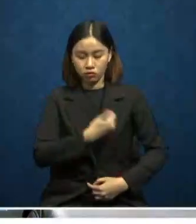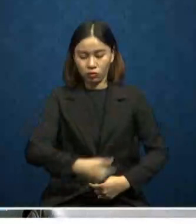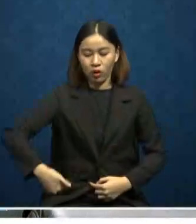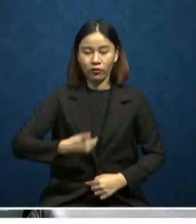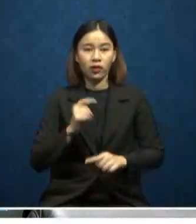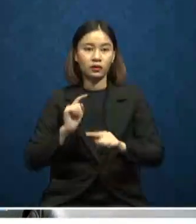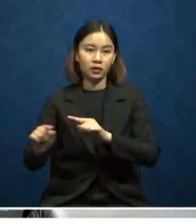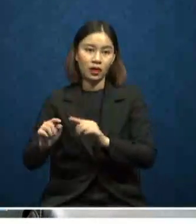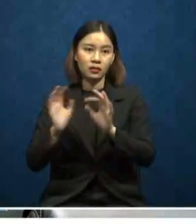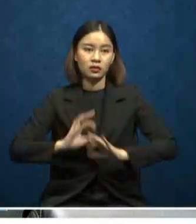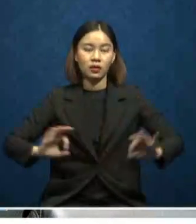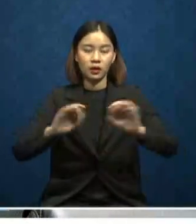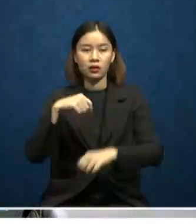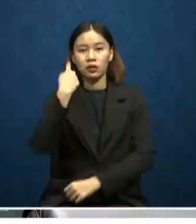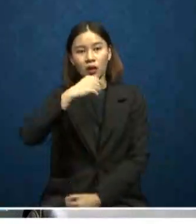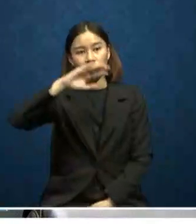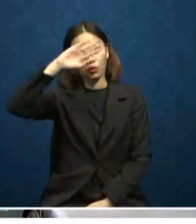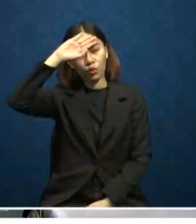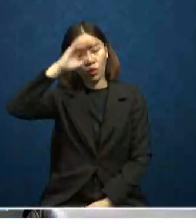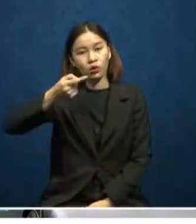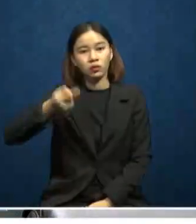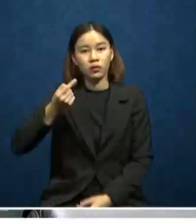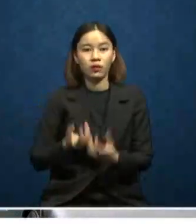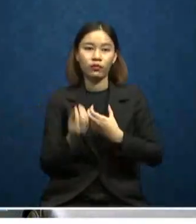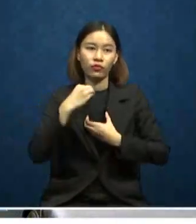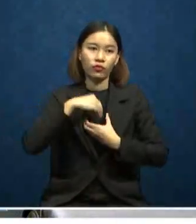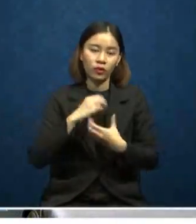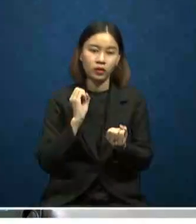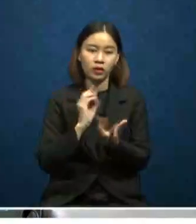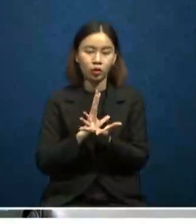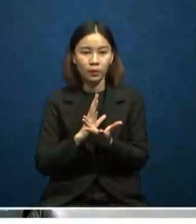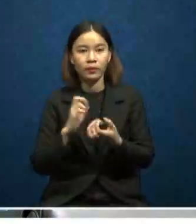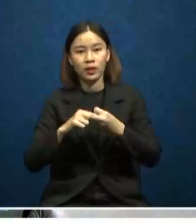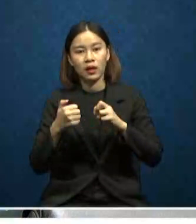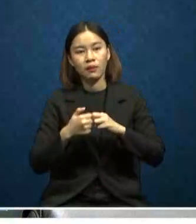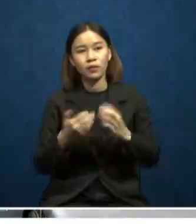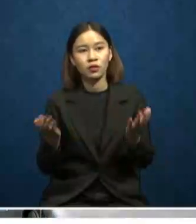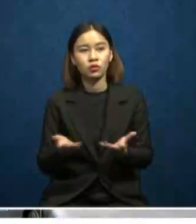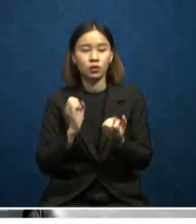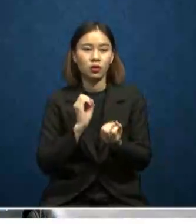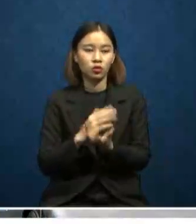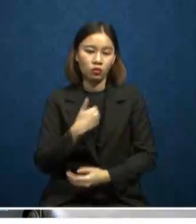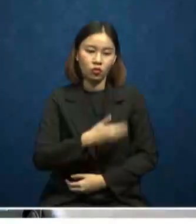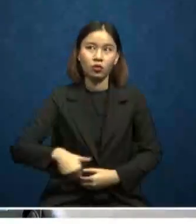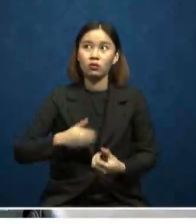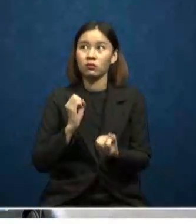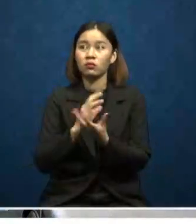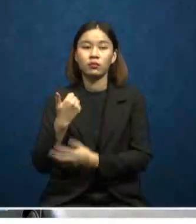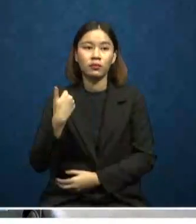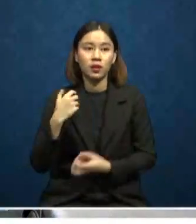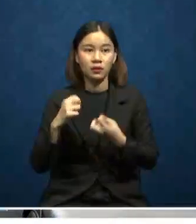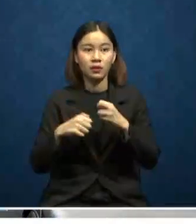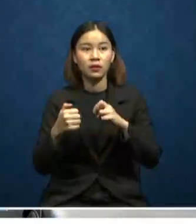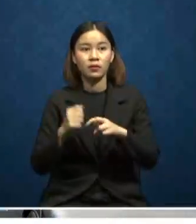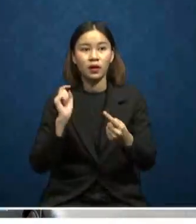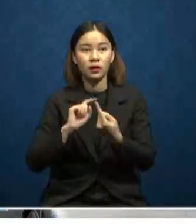ๆและยิ่งคนที่เป็นโรคประจำตัวก็จะยิ่งทำให้เกิดเกิดความแปรปรวนแล้วก็ส่งเสริมความรุนแรงของโรกก็กลายไปเป็นปัญหาที่